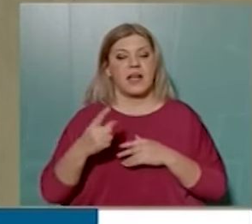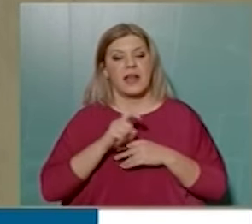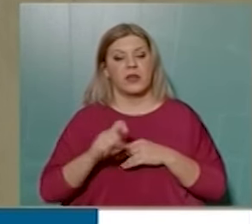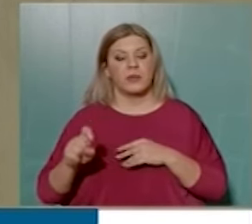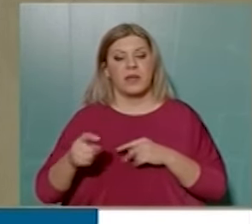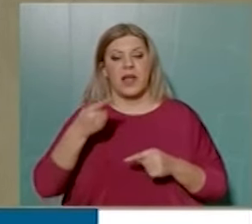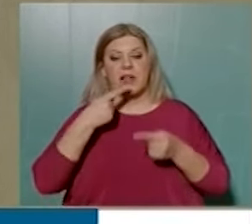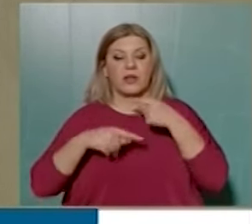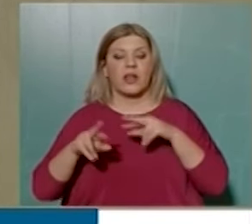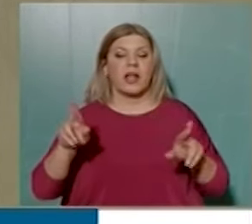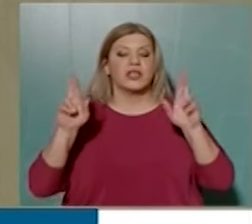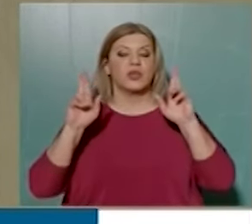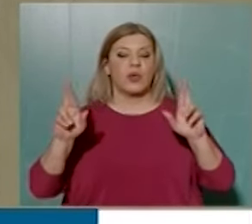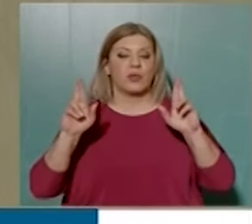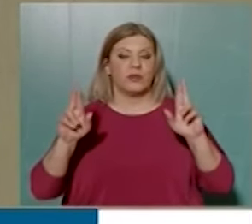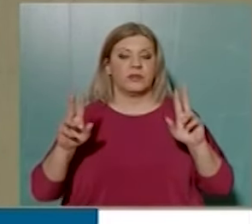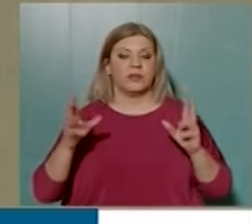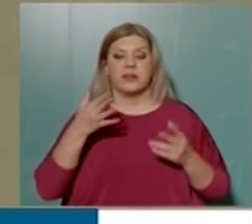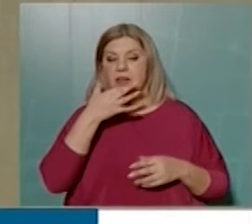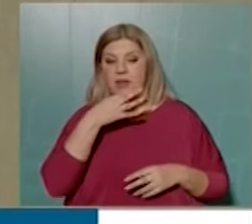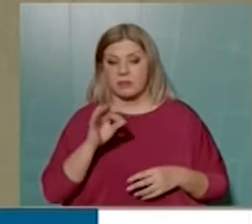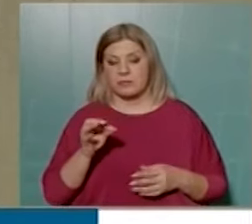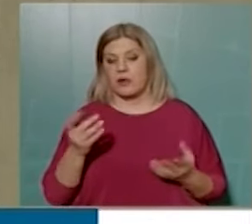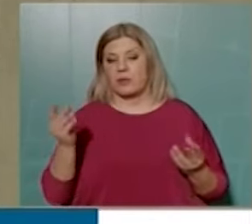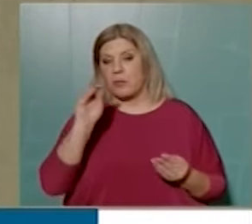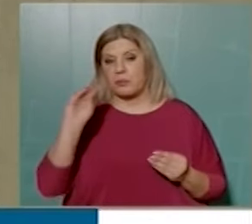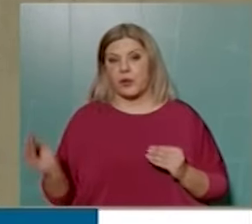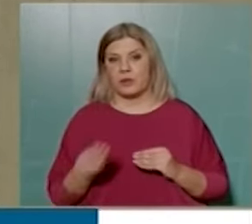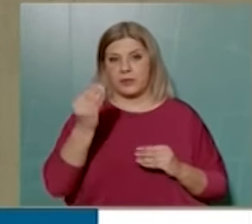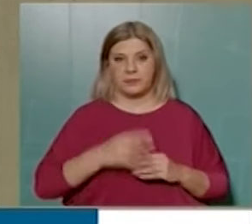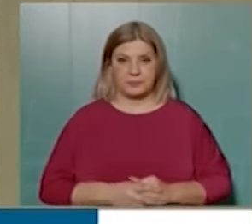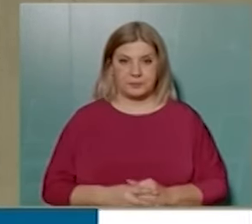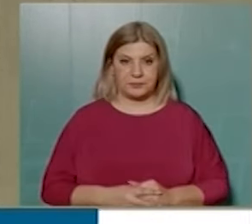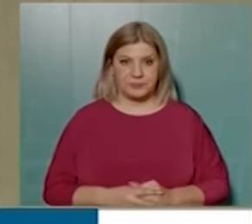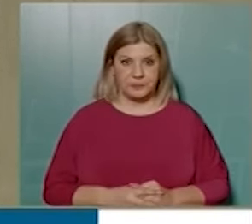μία αναιτιολόγητη αισιοδοξία που δεν μας εξηγείται βέβαια από πο